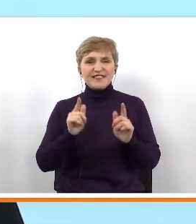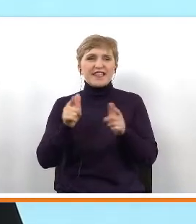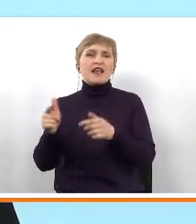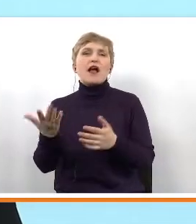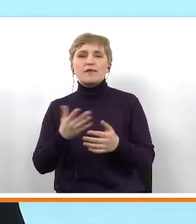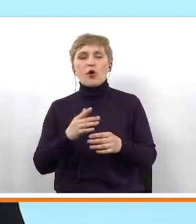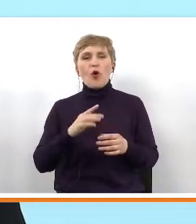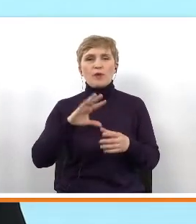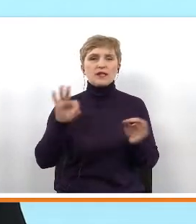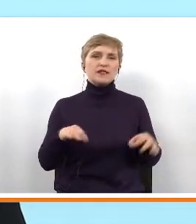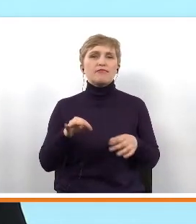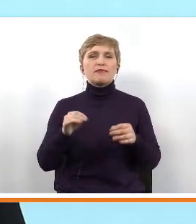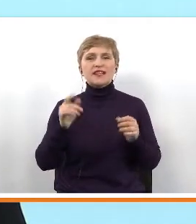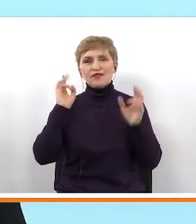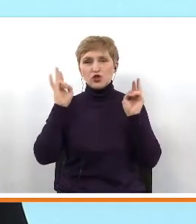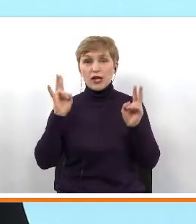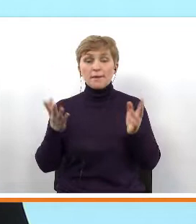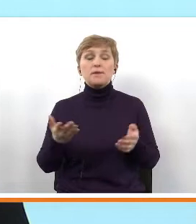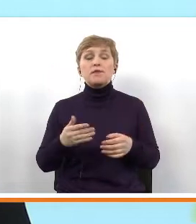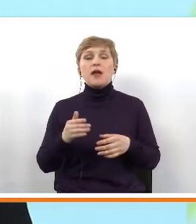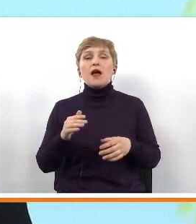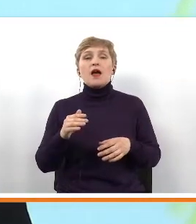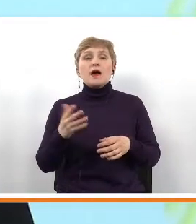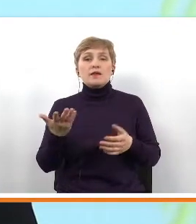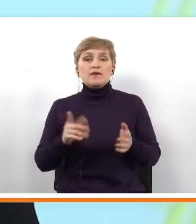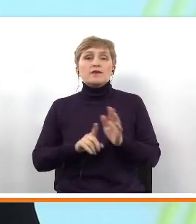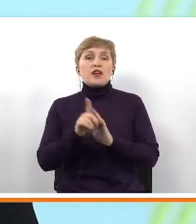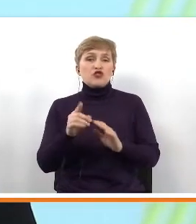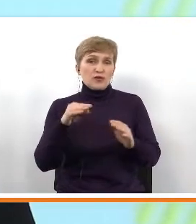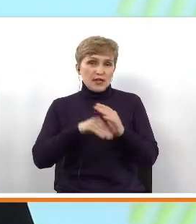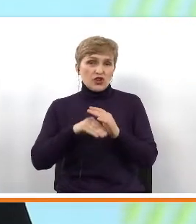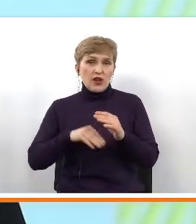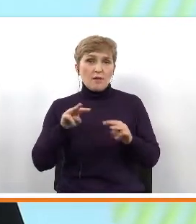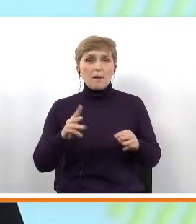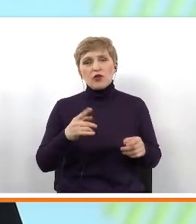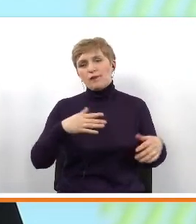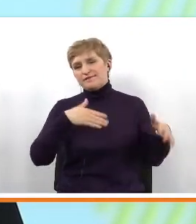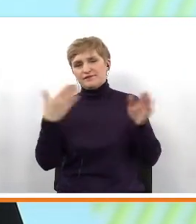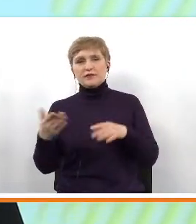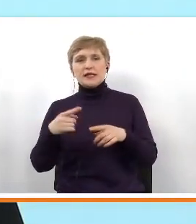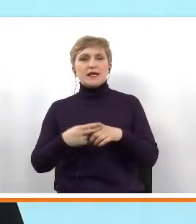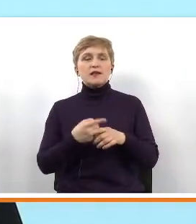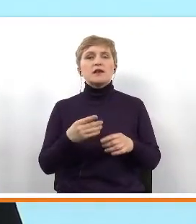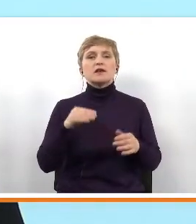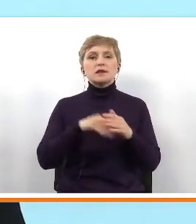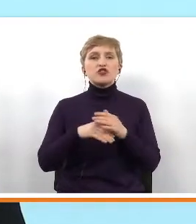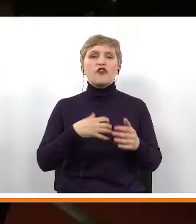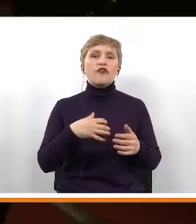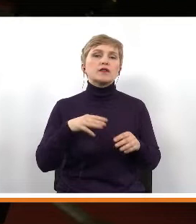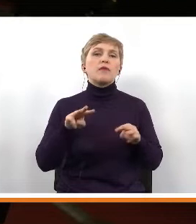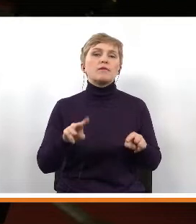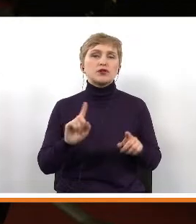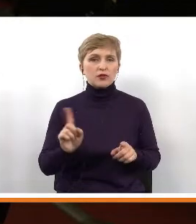прозвучат. И позвольте вначале содержательных моментов, а потом на технические перейти. Из содержательных важных моментов